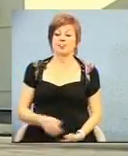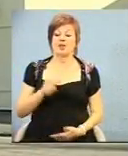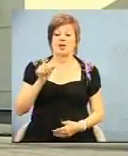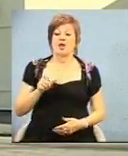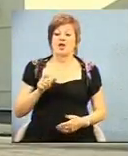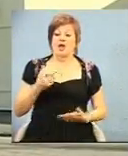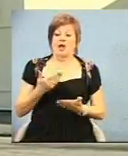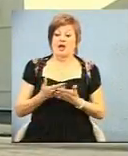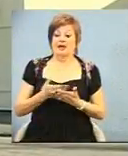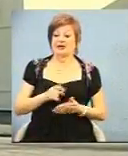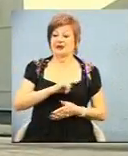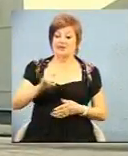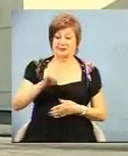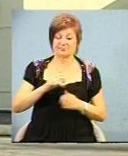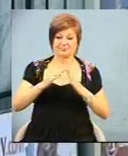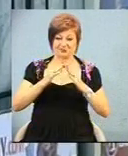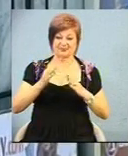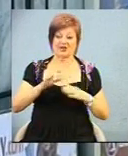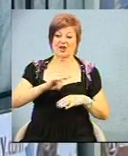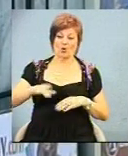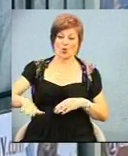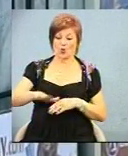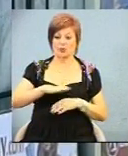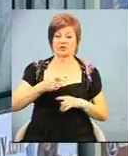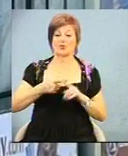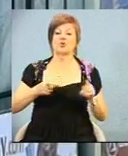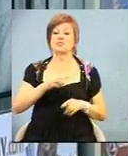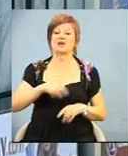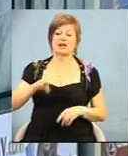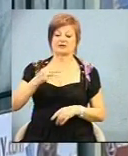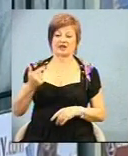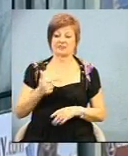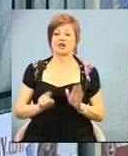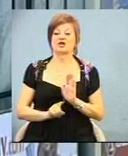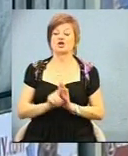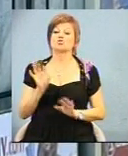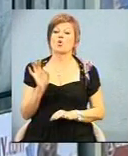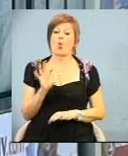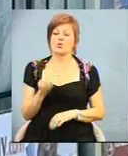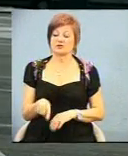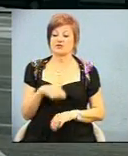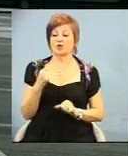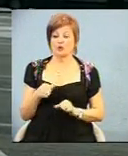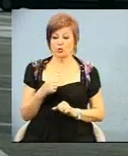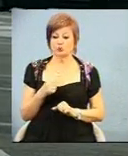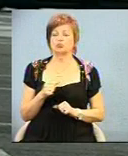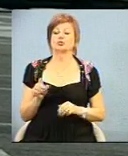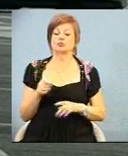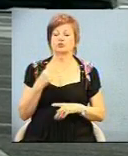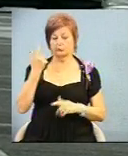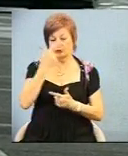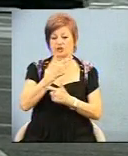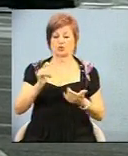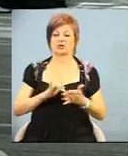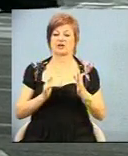Пасажирський термінал на 500 мільйонів гривень. Масштабне будівництво Запорізькому аеропорту розпочнеться восени цього року, йдеться на офіційному